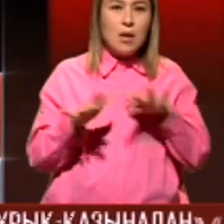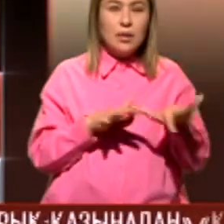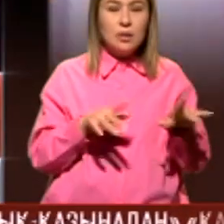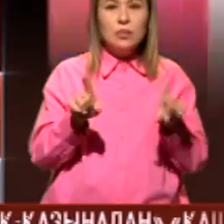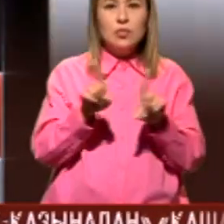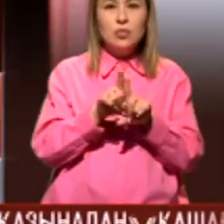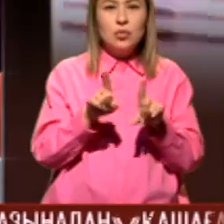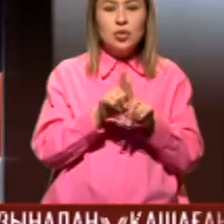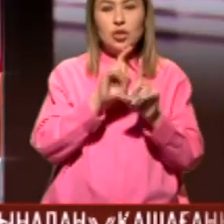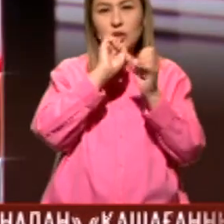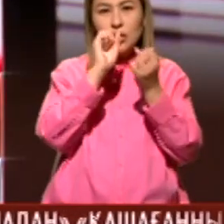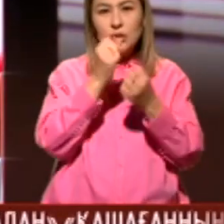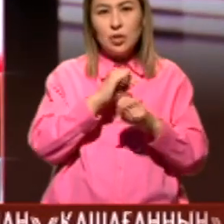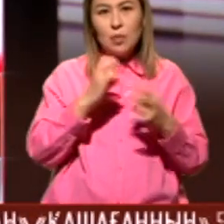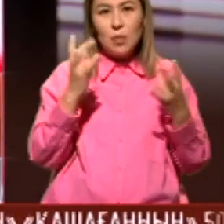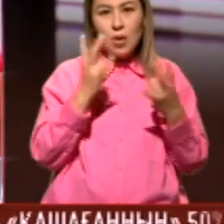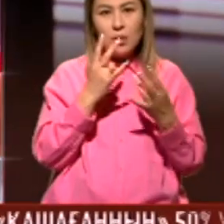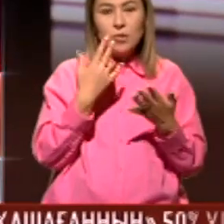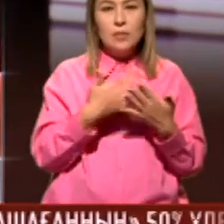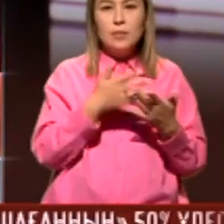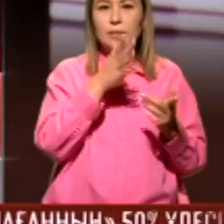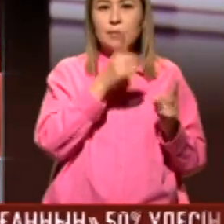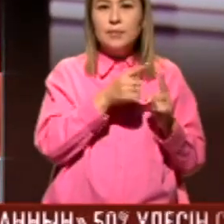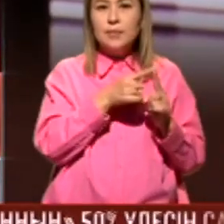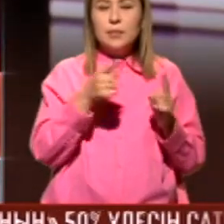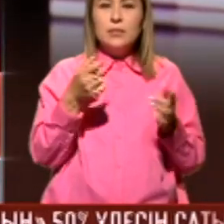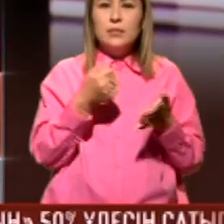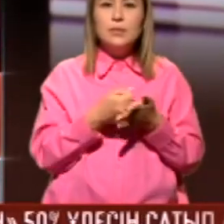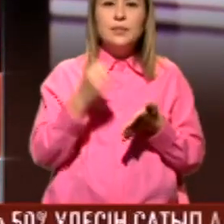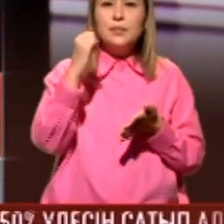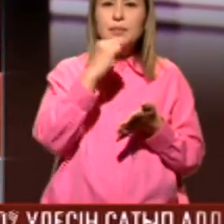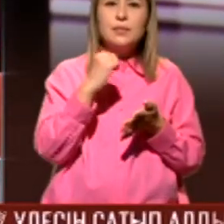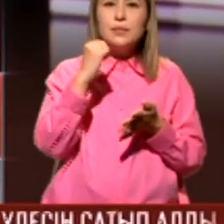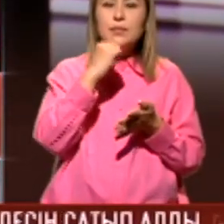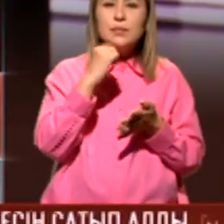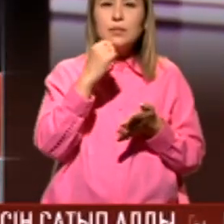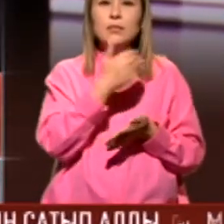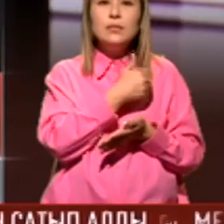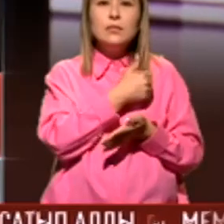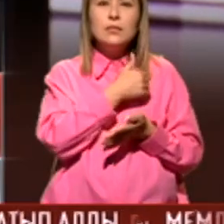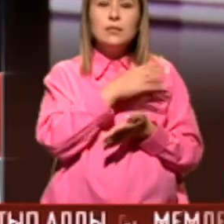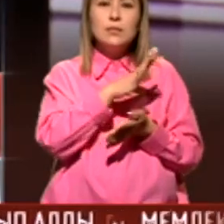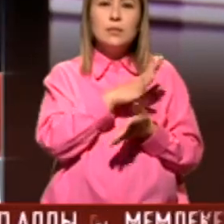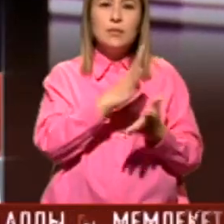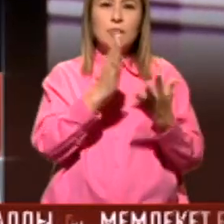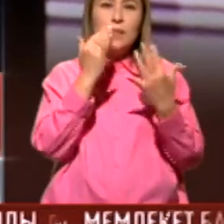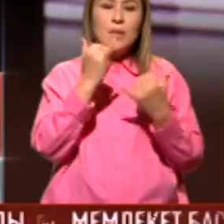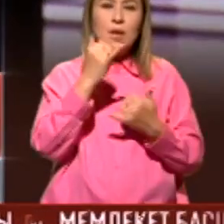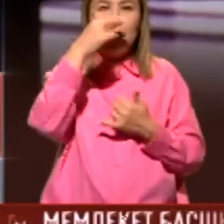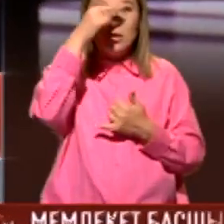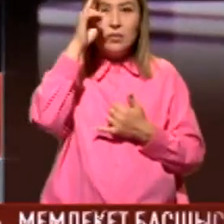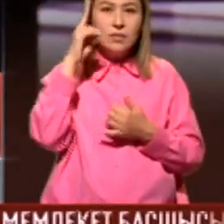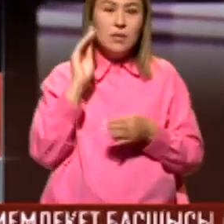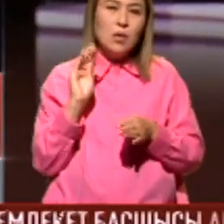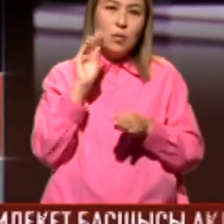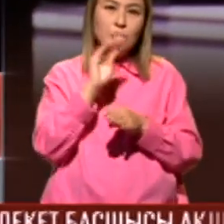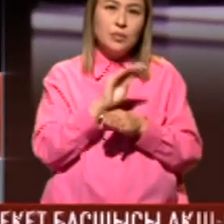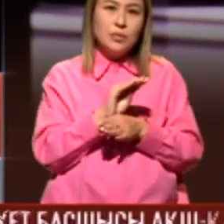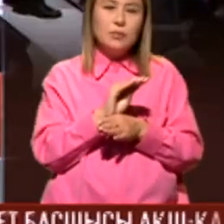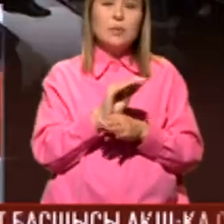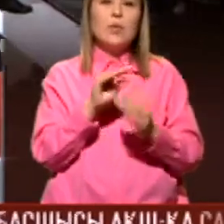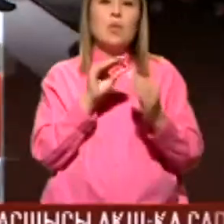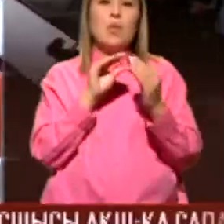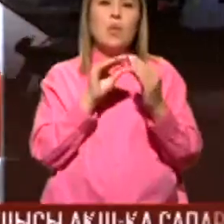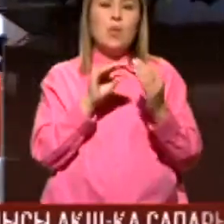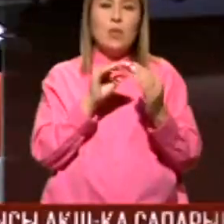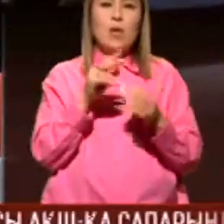керек. Мысалы біз маусымнан осы тамызға дейін үміт етіп отырдық. Әзербайжан арқылы қосымша бір көлік